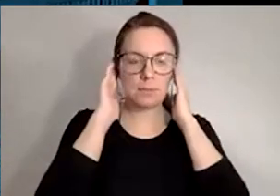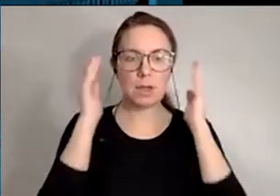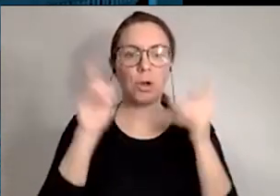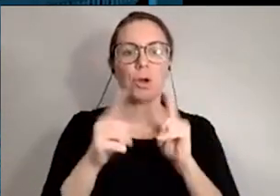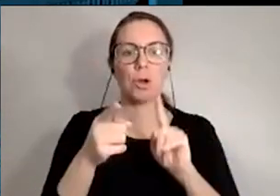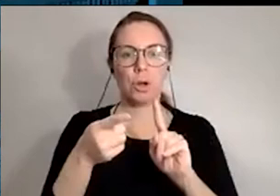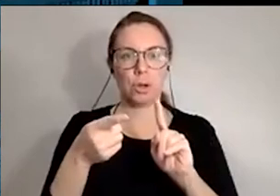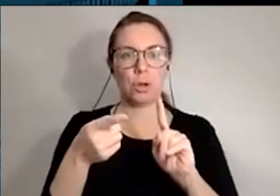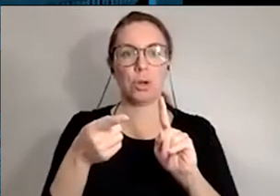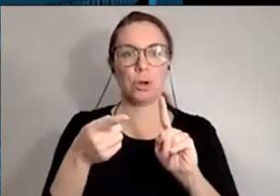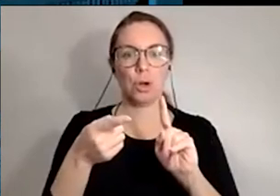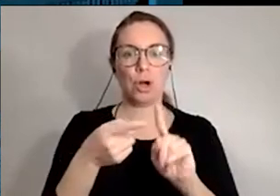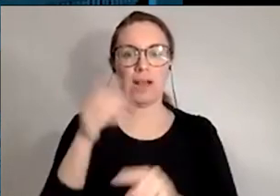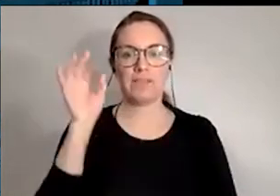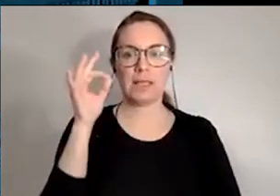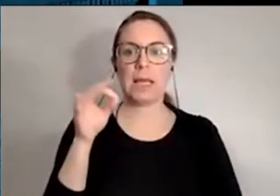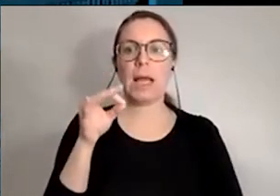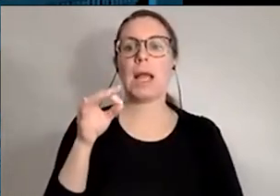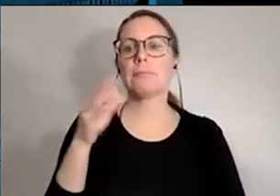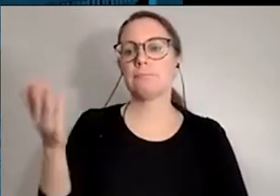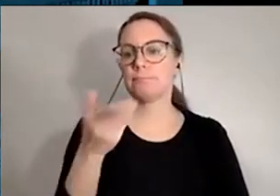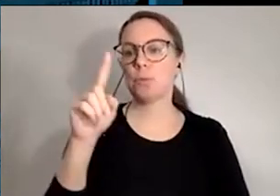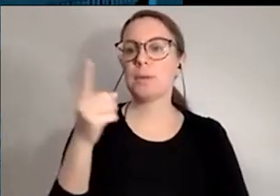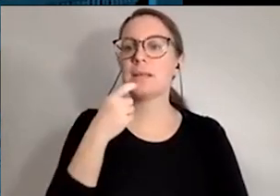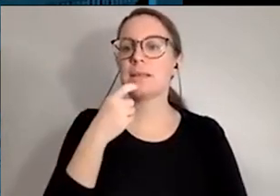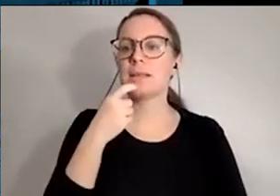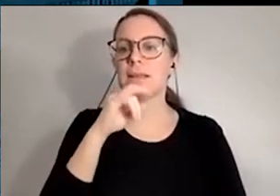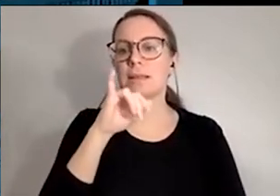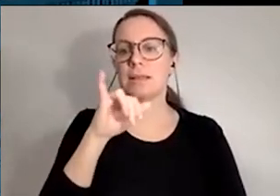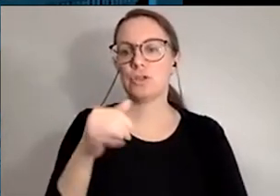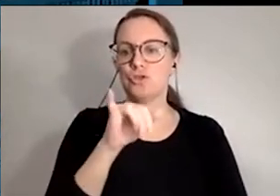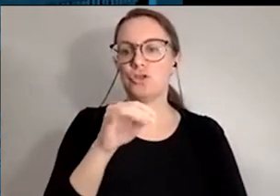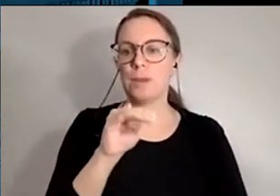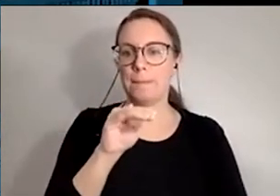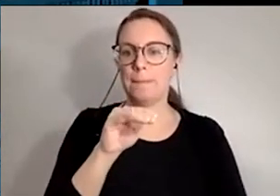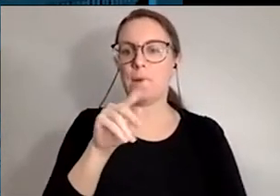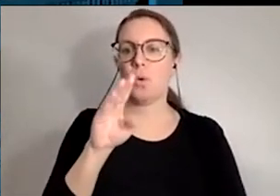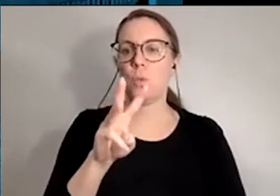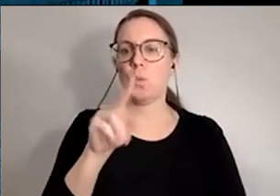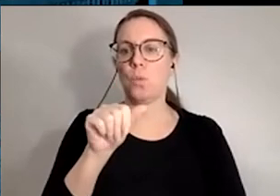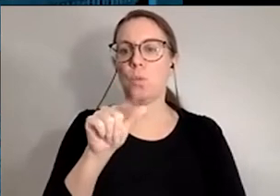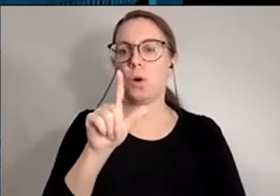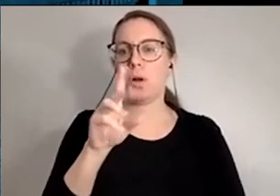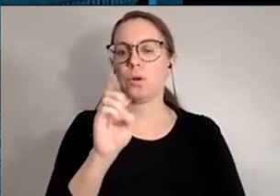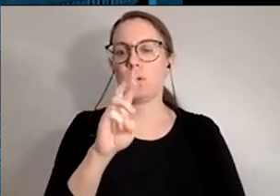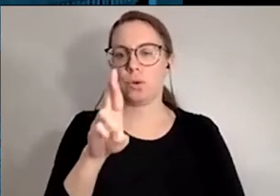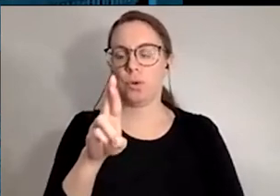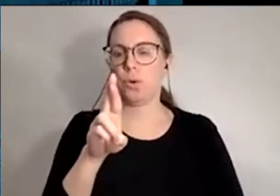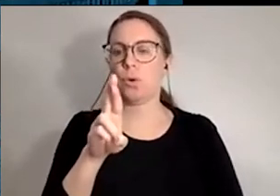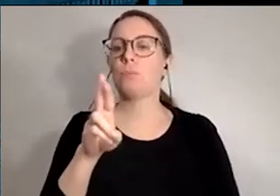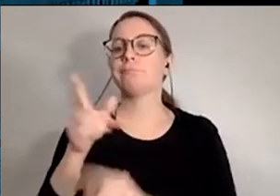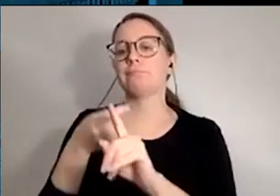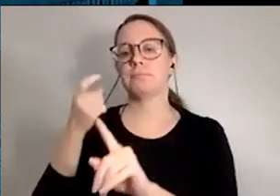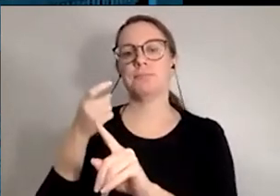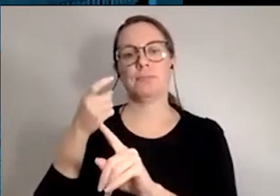Walker, professeur des universités et vice-président aux relations internationales de l'Université Lumière-Lyon 2, a